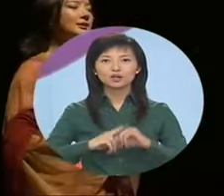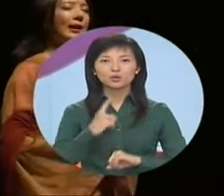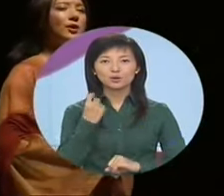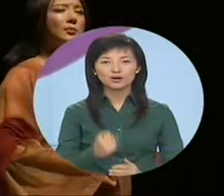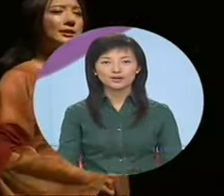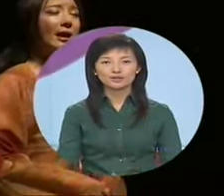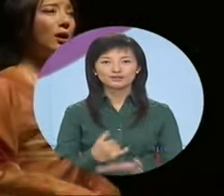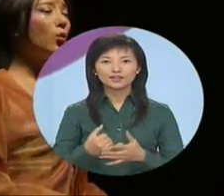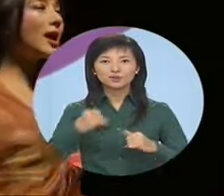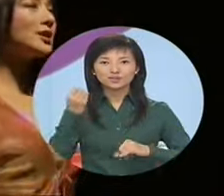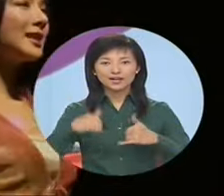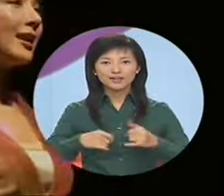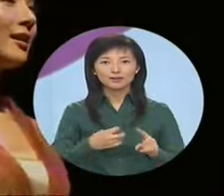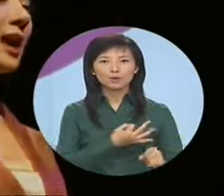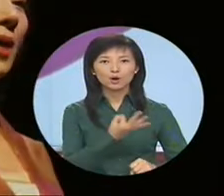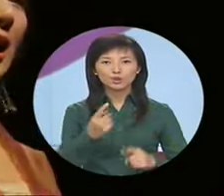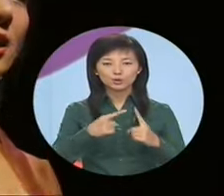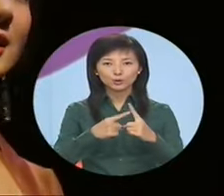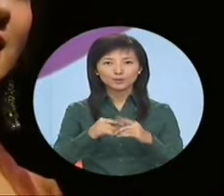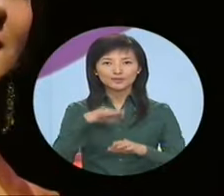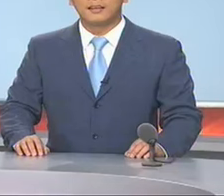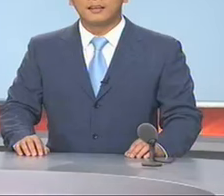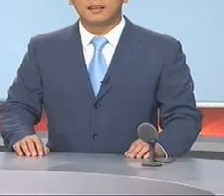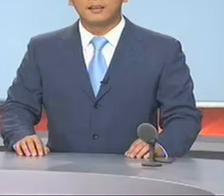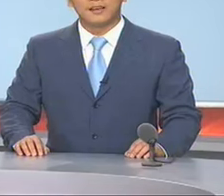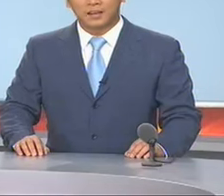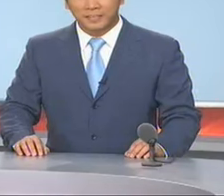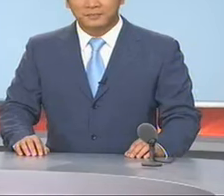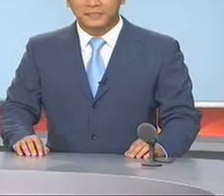态。在小剧场里，观众们享受着最近距离的表演。